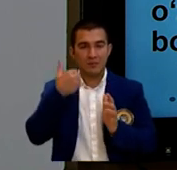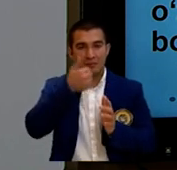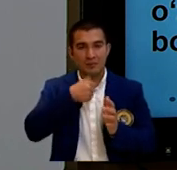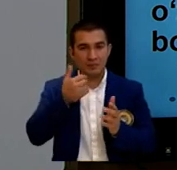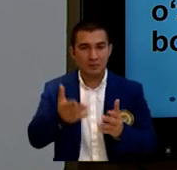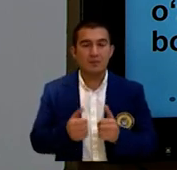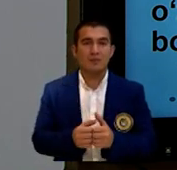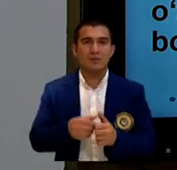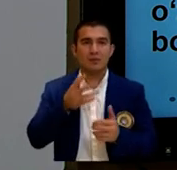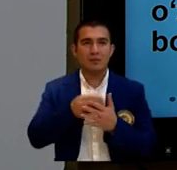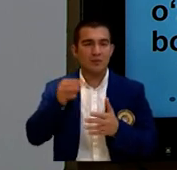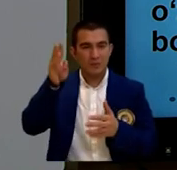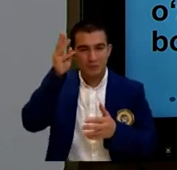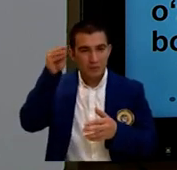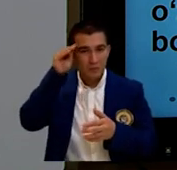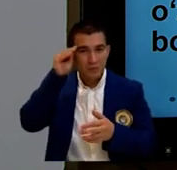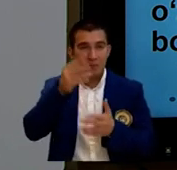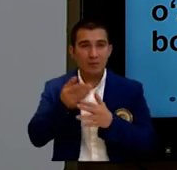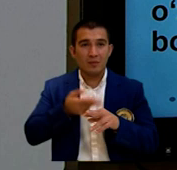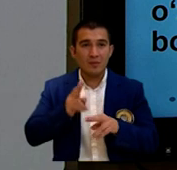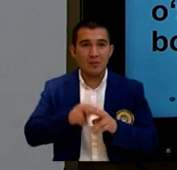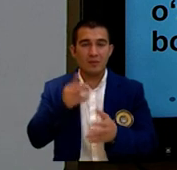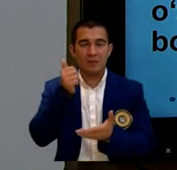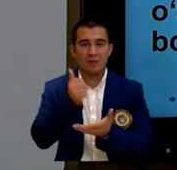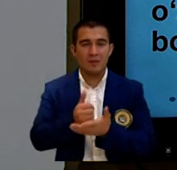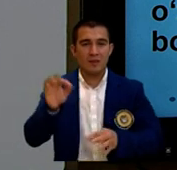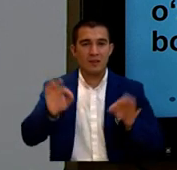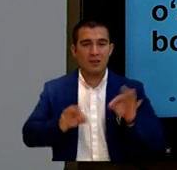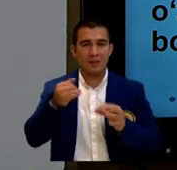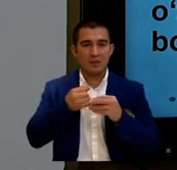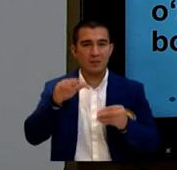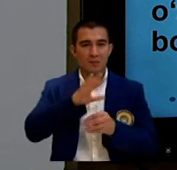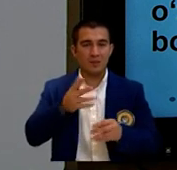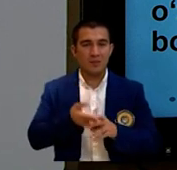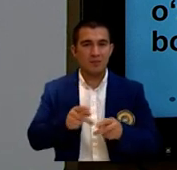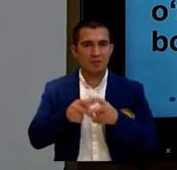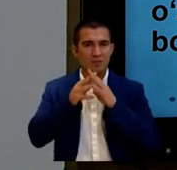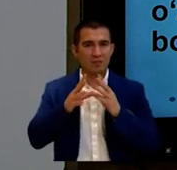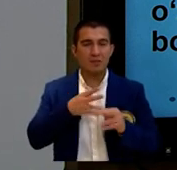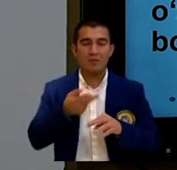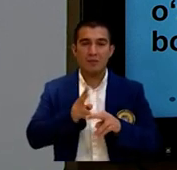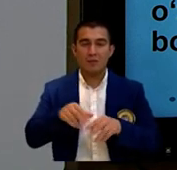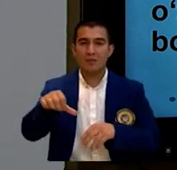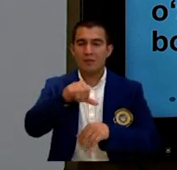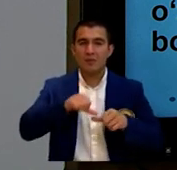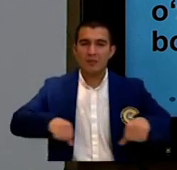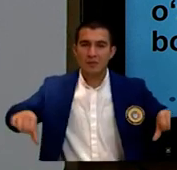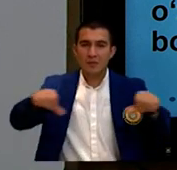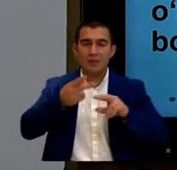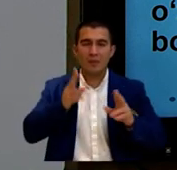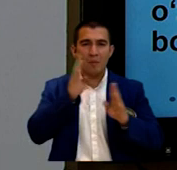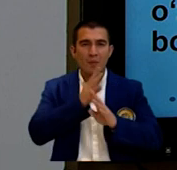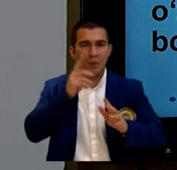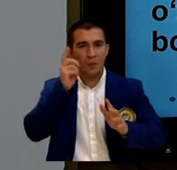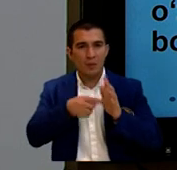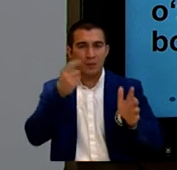1867-yilda Turkistonning bosh xaritasi tuzib chiqildi. Hududni xaritalashtirish va iqlimni o'rganish